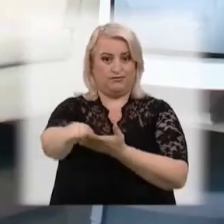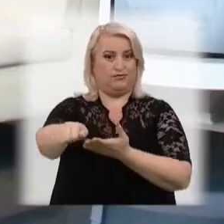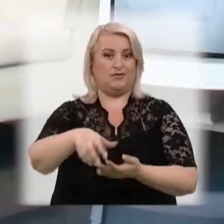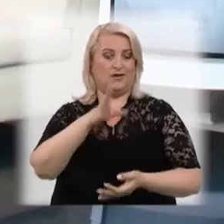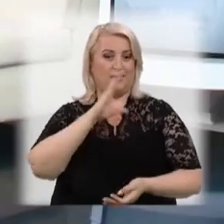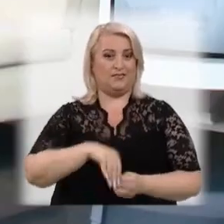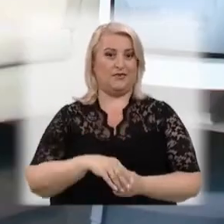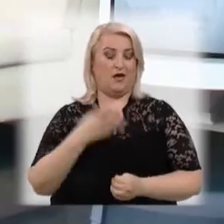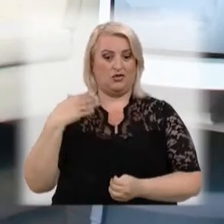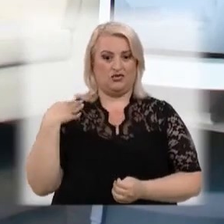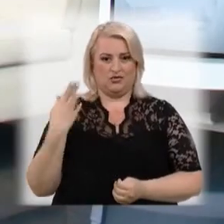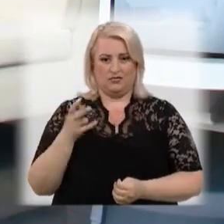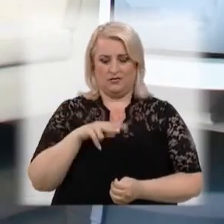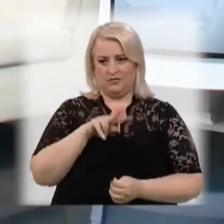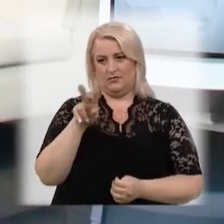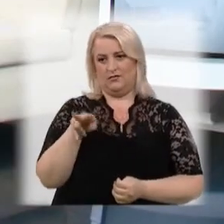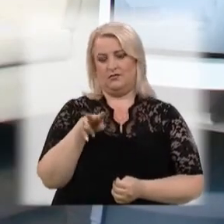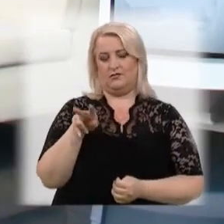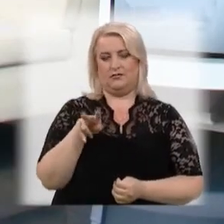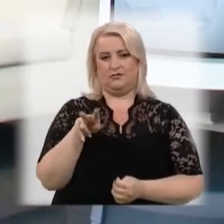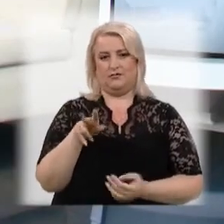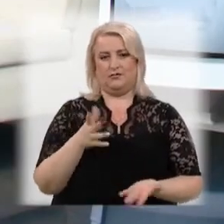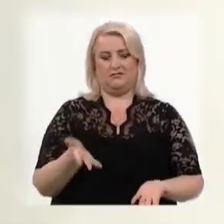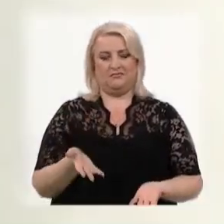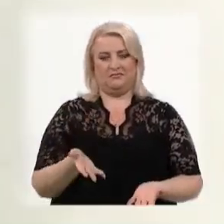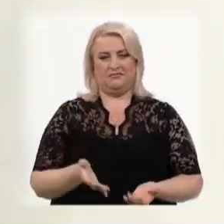Șefule se